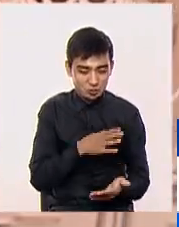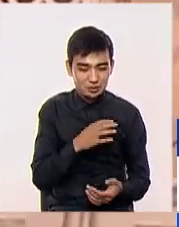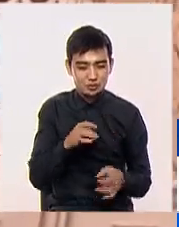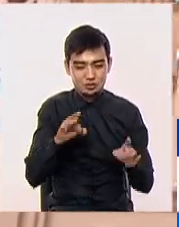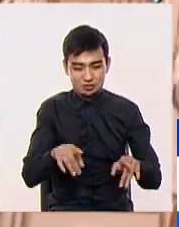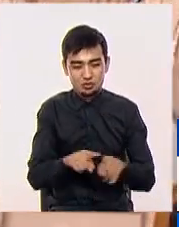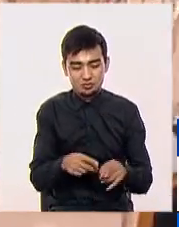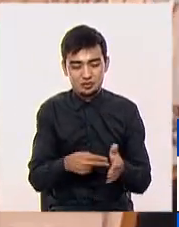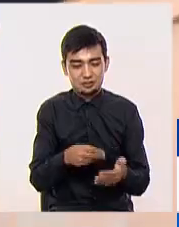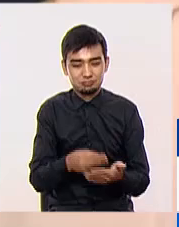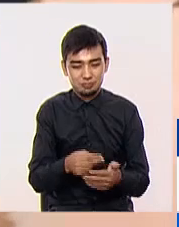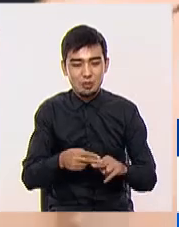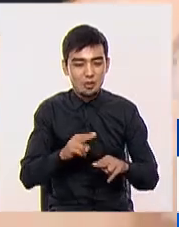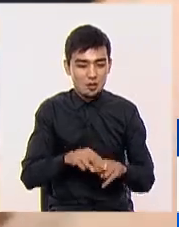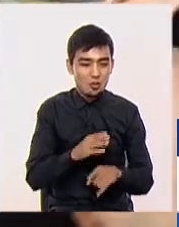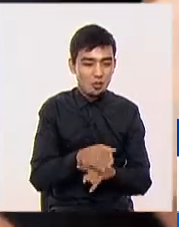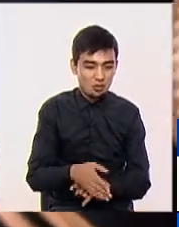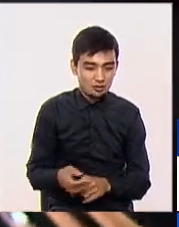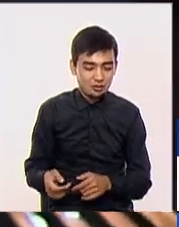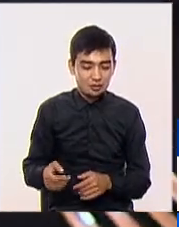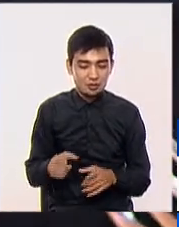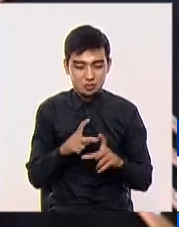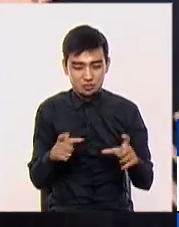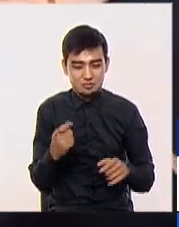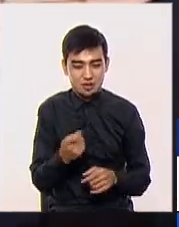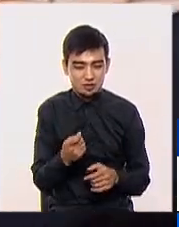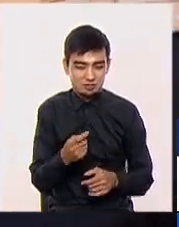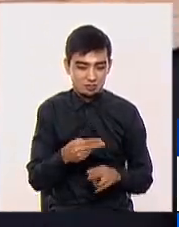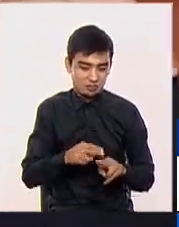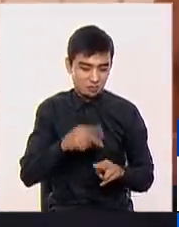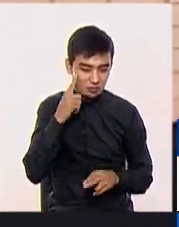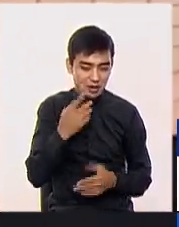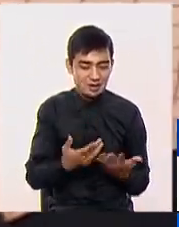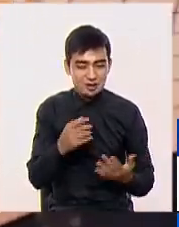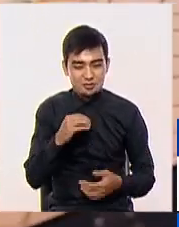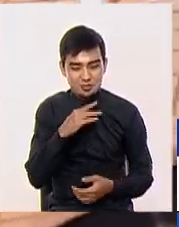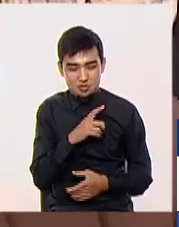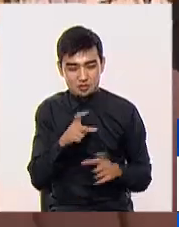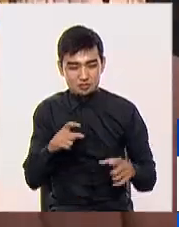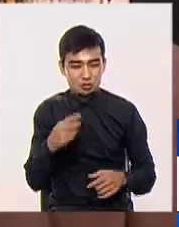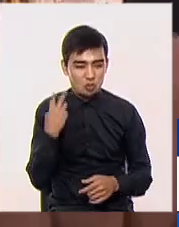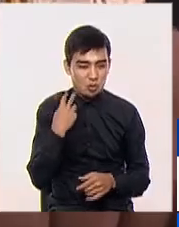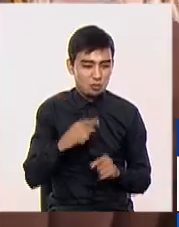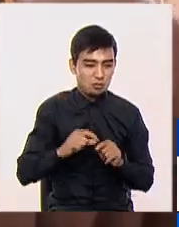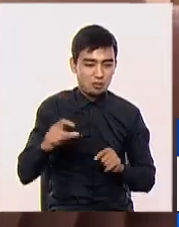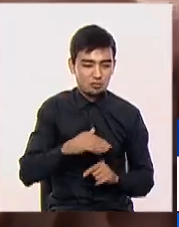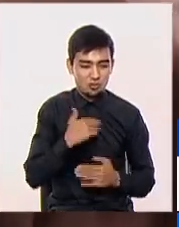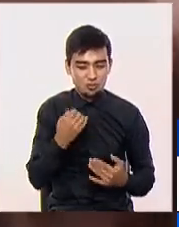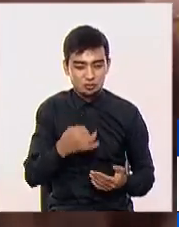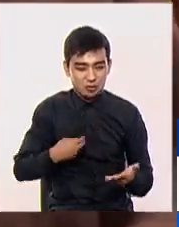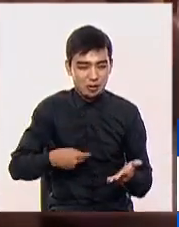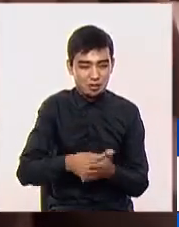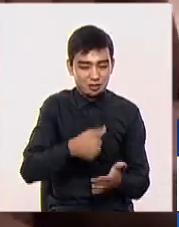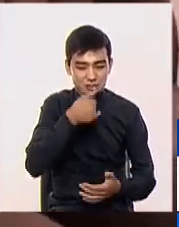ресторанах. Возможно, поэтому гостей на торжествах стало меньше. А может, казахстанцы не хотят влезать в долги, потому что боятся с ними не